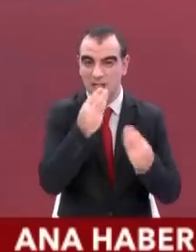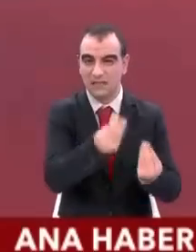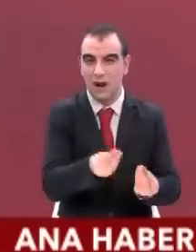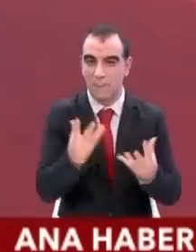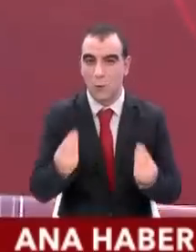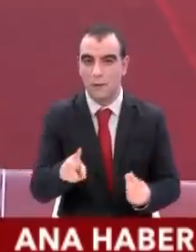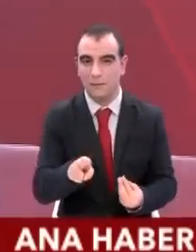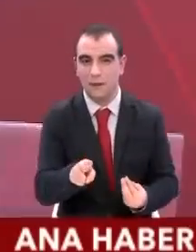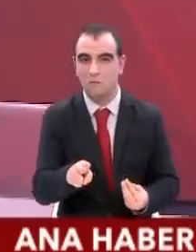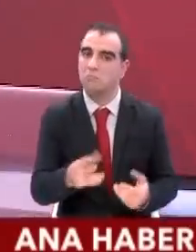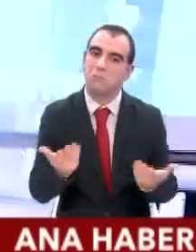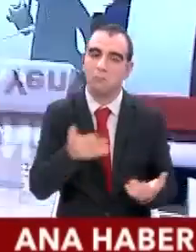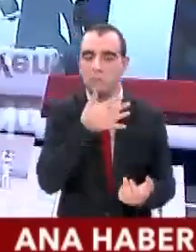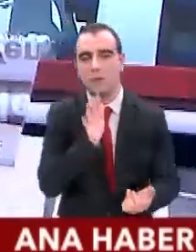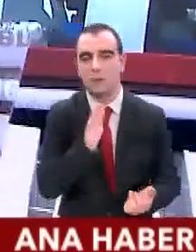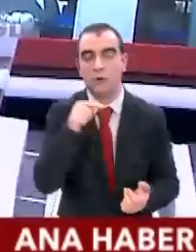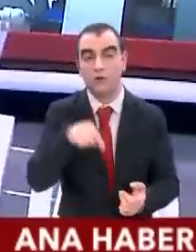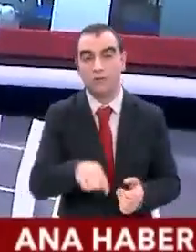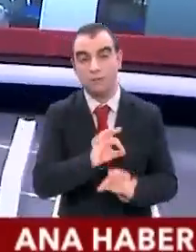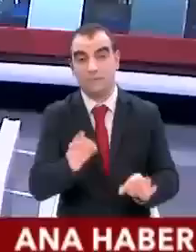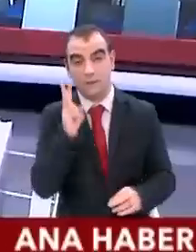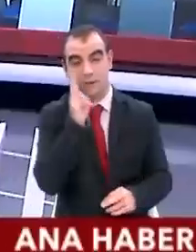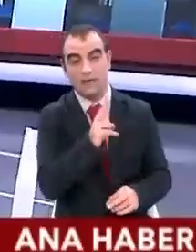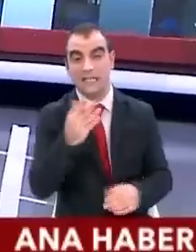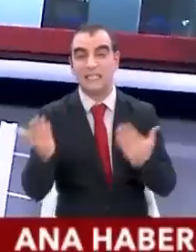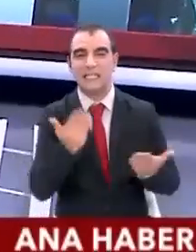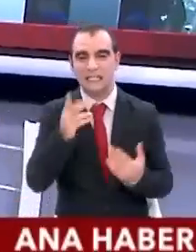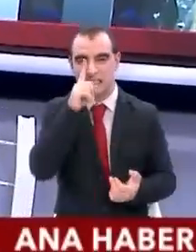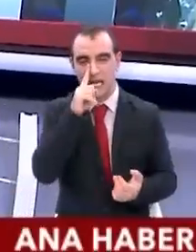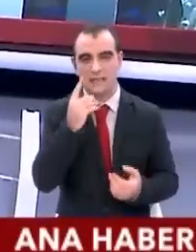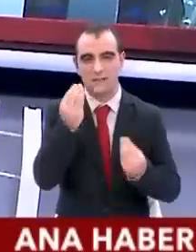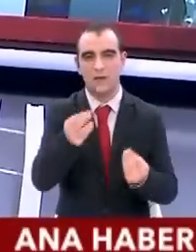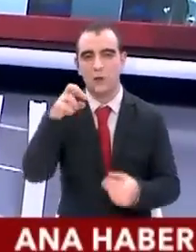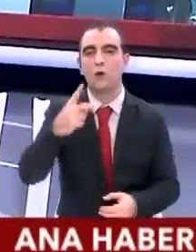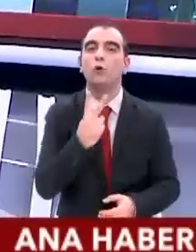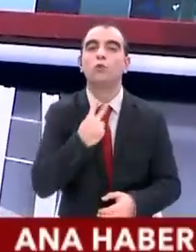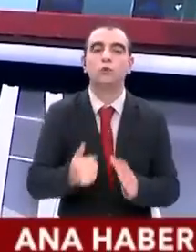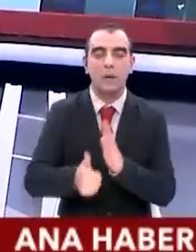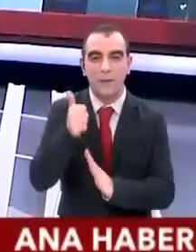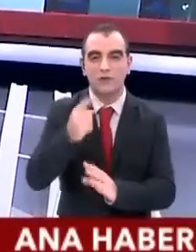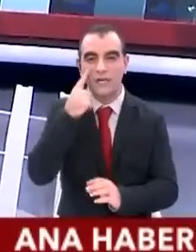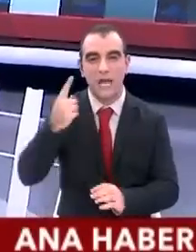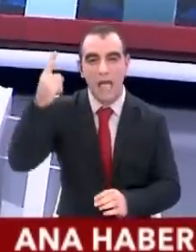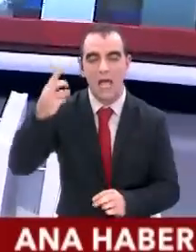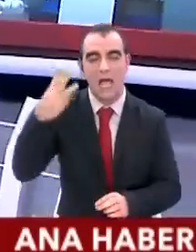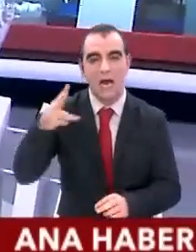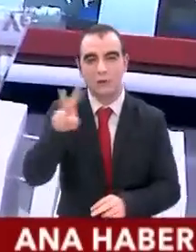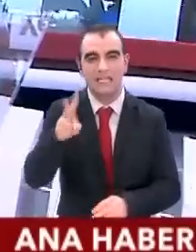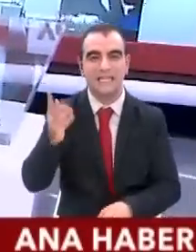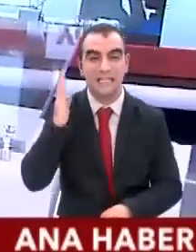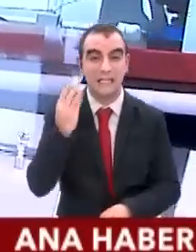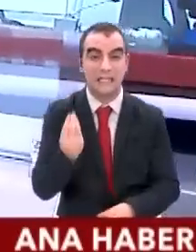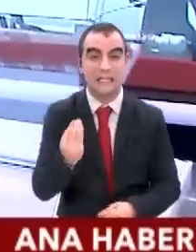net şimdi ispatlayacağım onu size nasıl gaz veriliyor Putin Erdoğan iki iyi dost